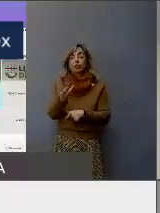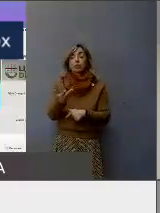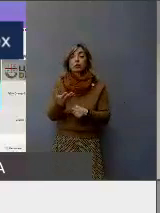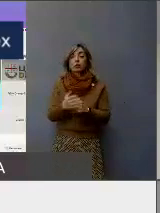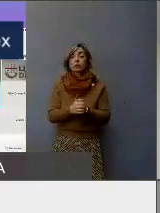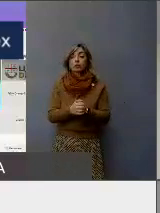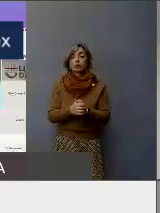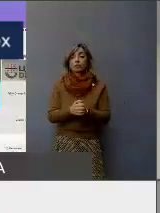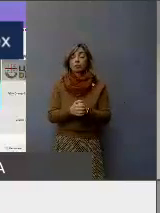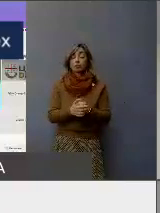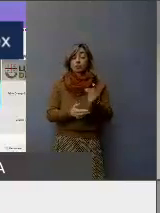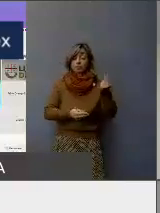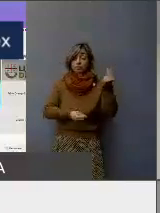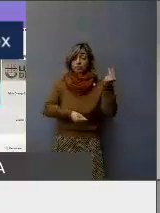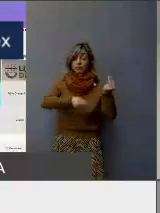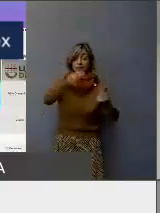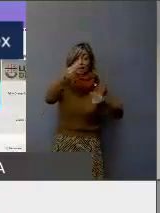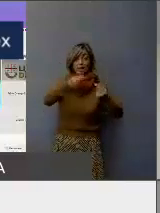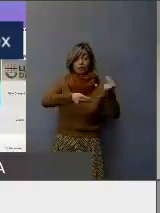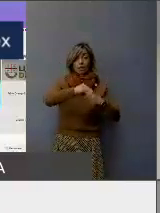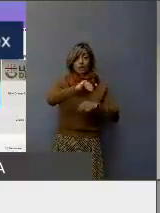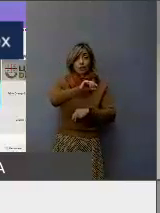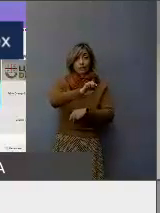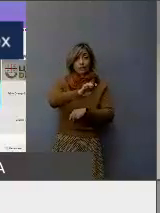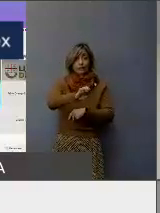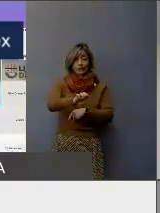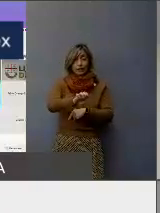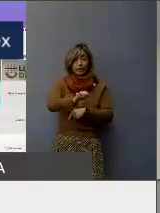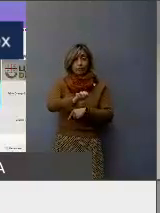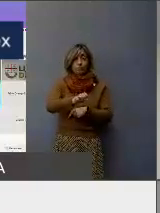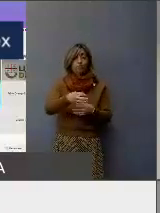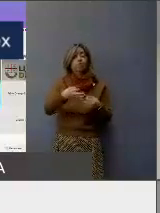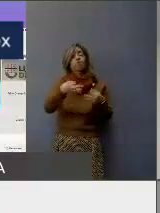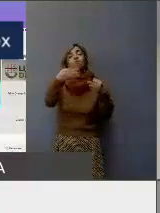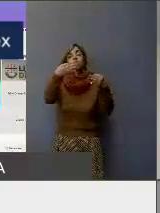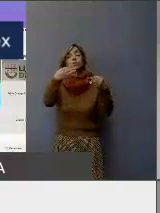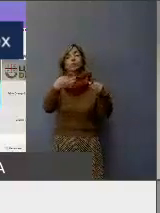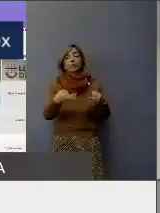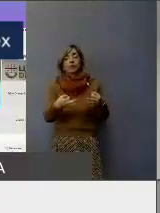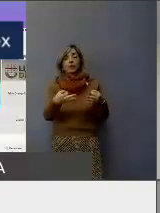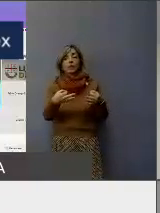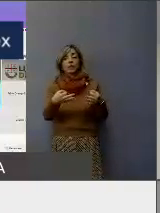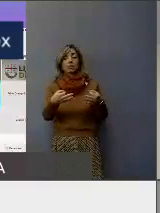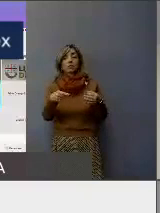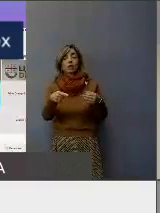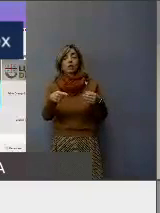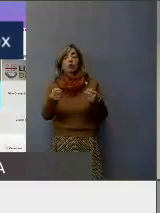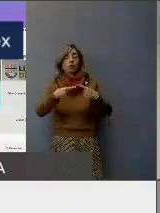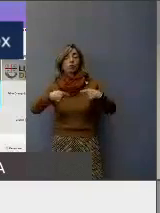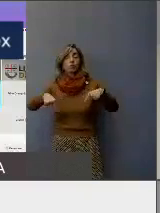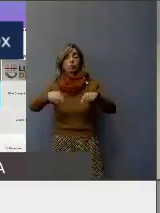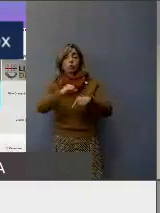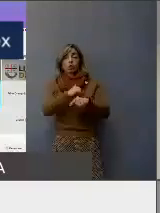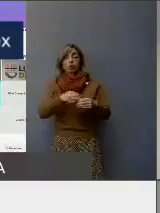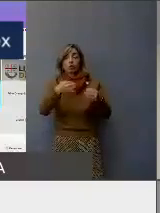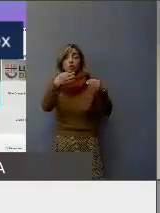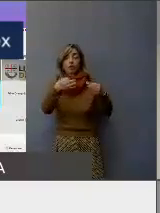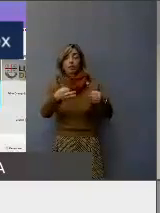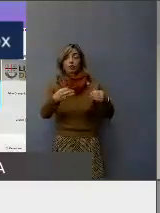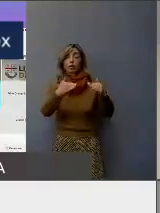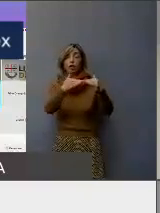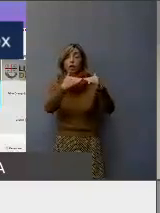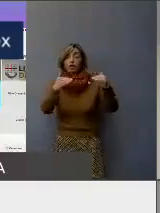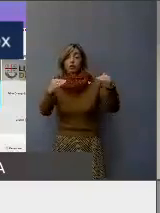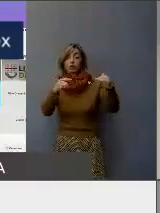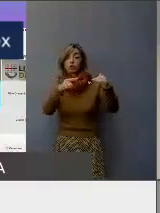calcolato di sé e determinate da parte della giunta comunale le soglie di accesso